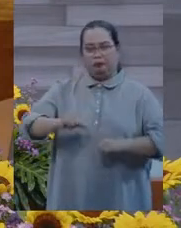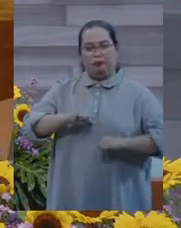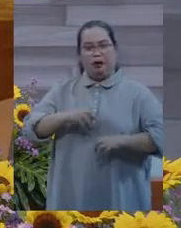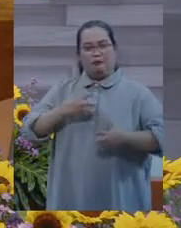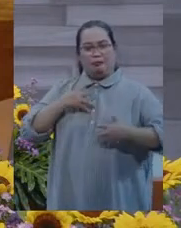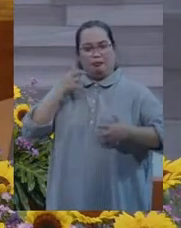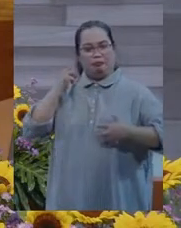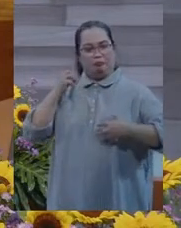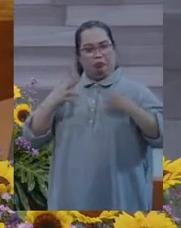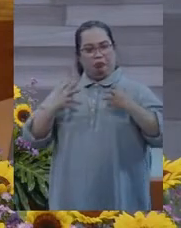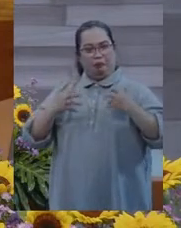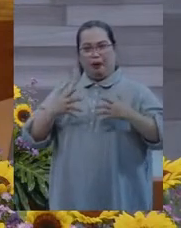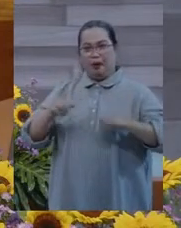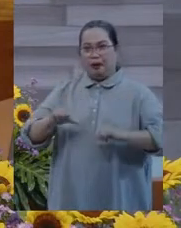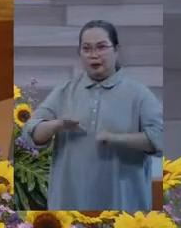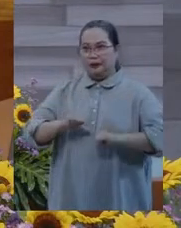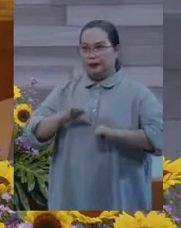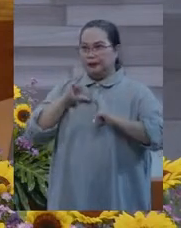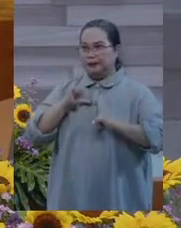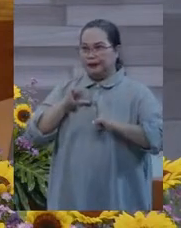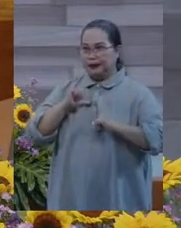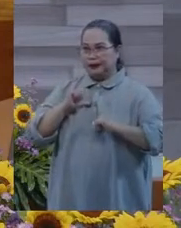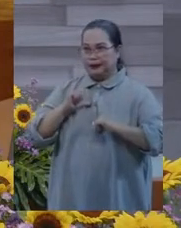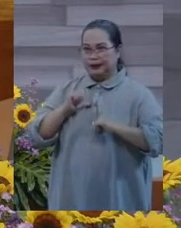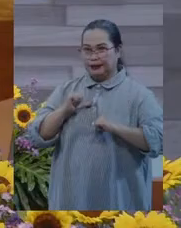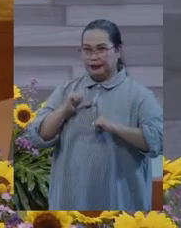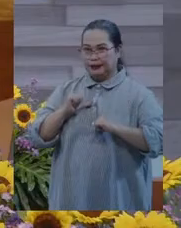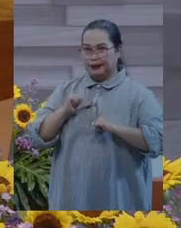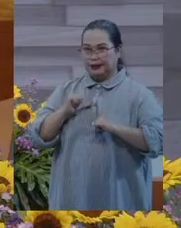boasters. Mayabang.